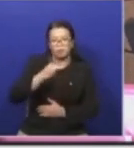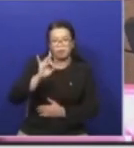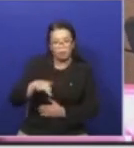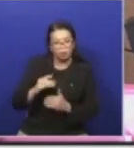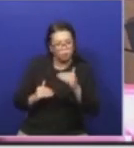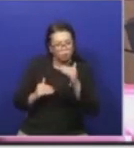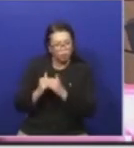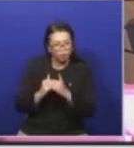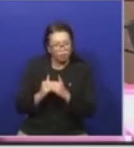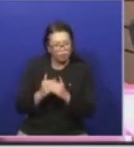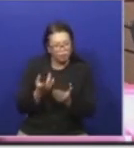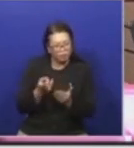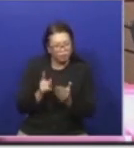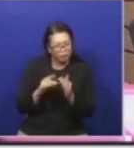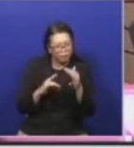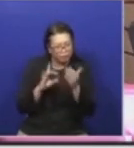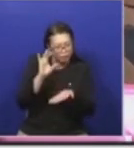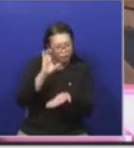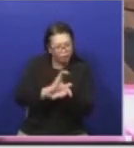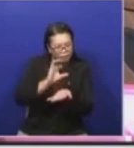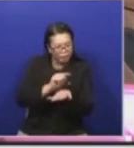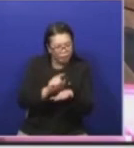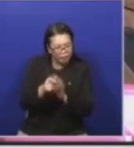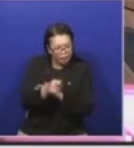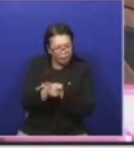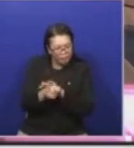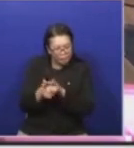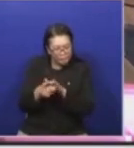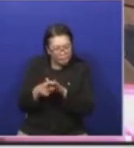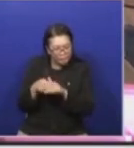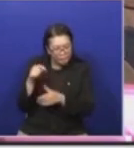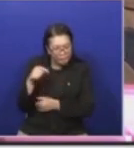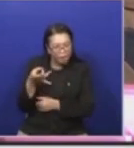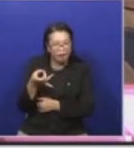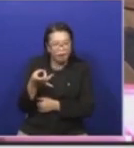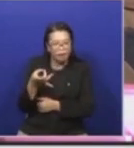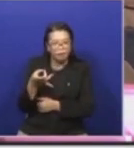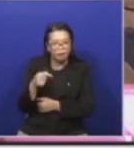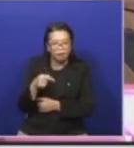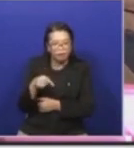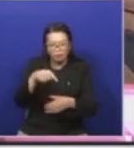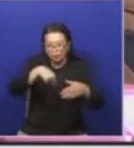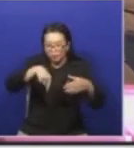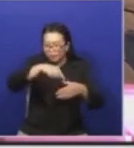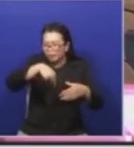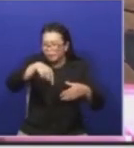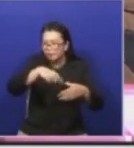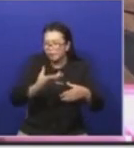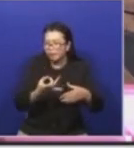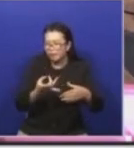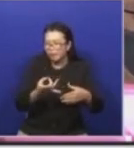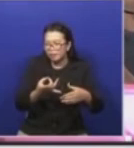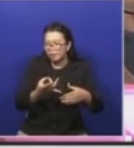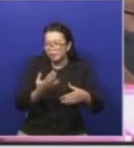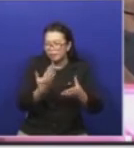88,000 มันมีอะไรซุกซ่อนอยู่ข้างในกรรมาธิการเสียงข้างมากช่วยตอบผมหน่อยว่า 88,000 เนี่ยมันมีอะไรรออยู่แล้วหรือเปล่ามีการเตรียม